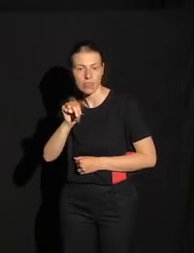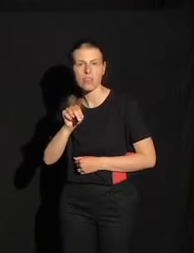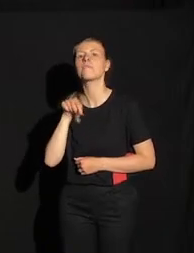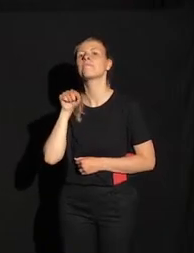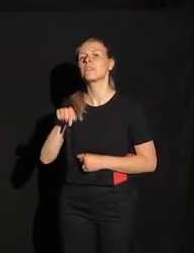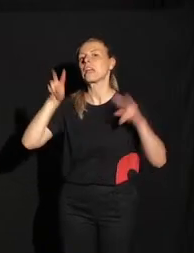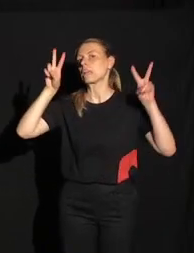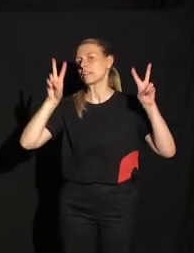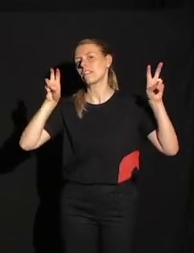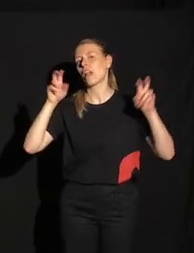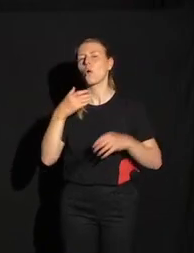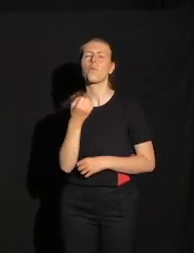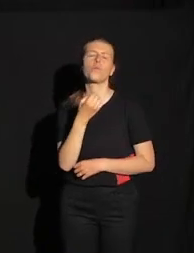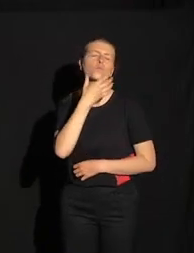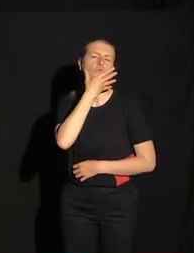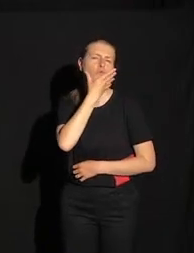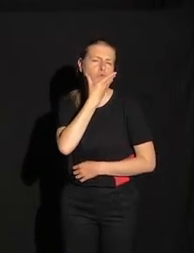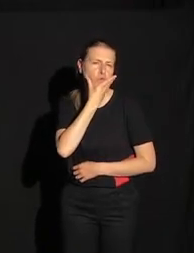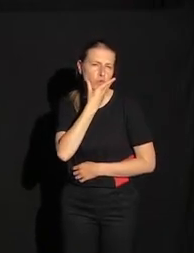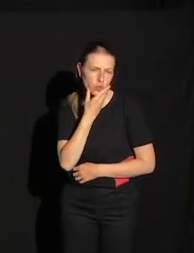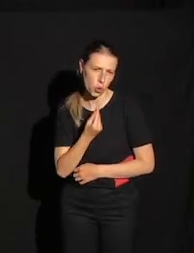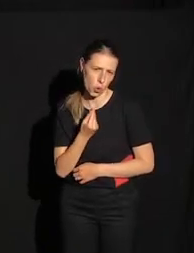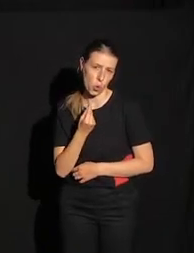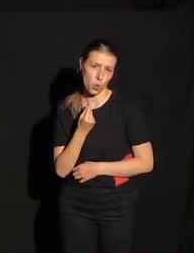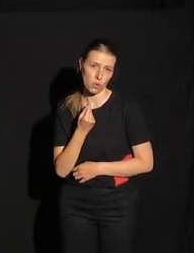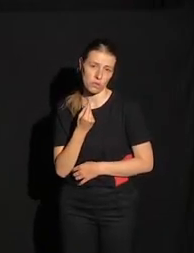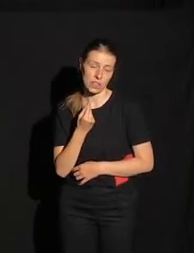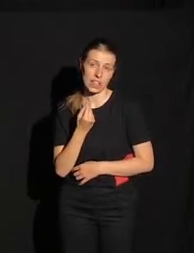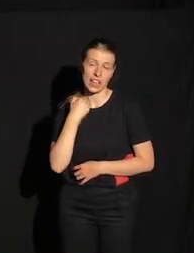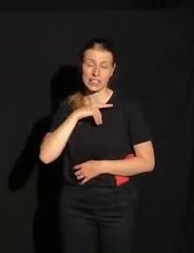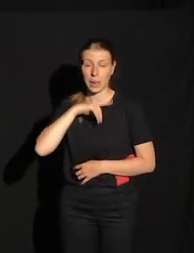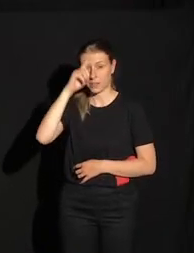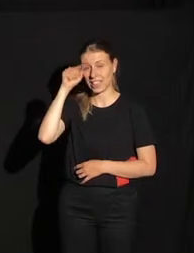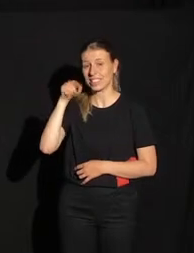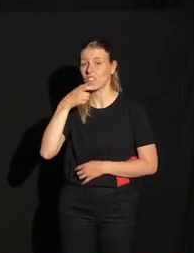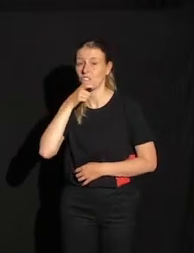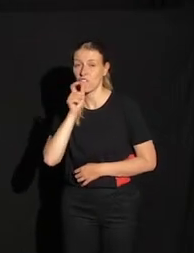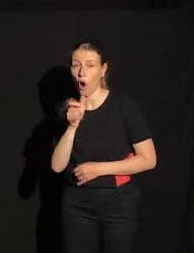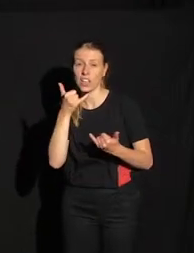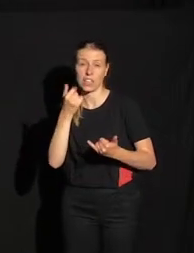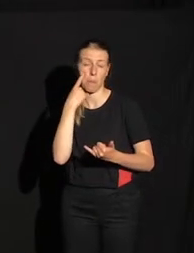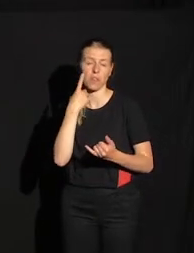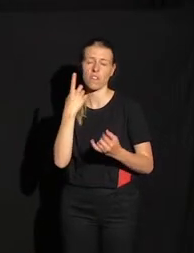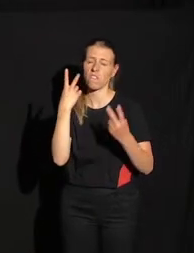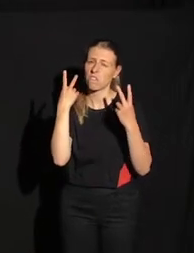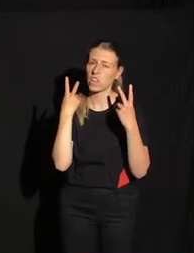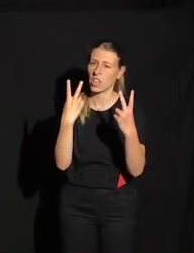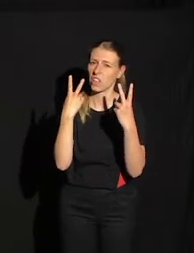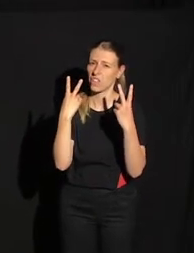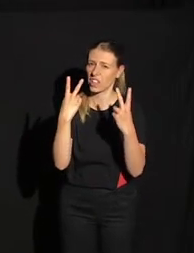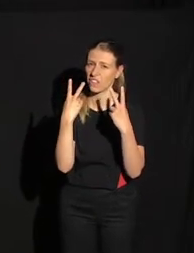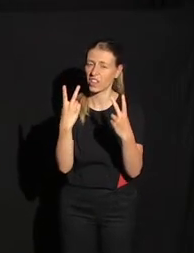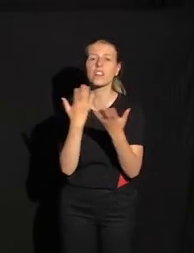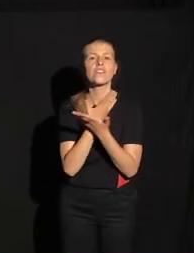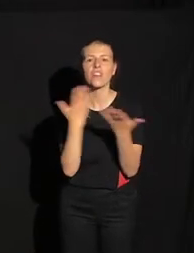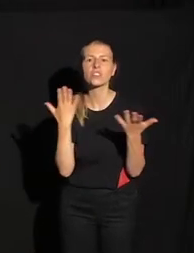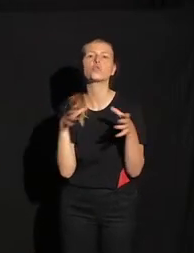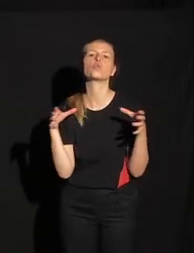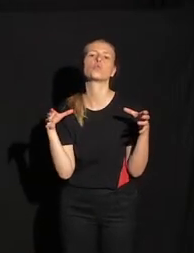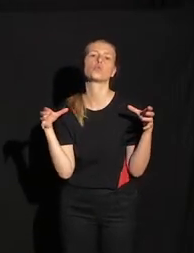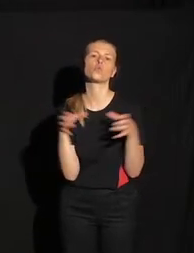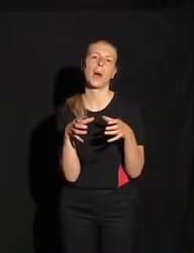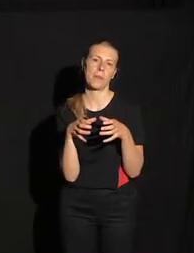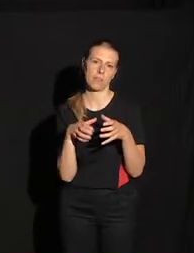Moment finde ich, ist es wirklich ein ganz wichtiges Wort, der heißt nämlich Zusammen.